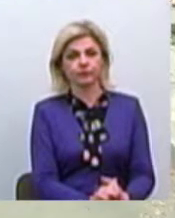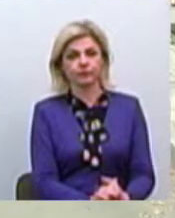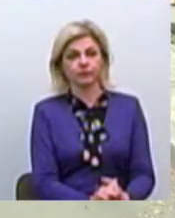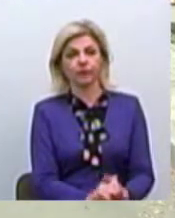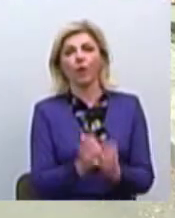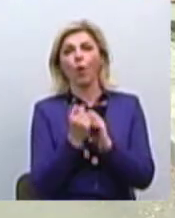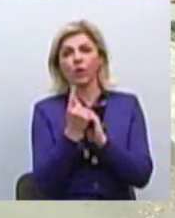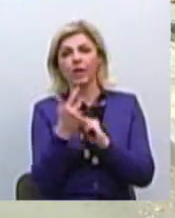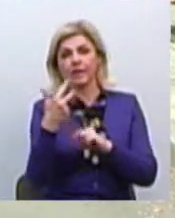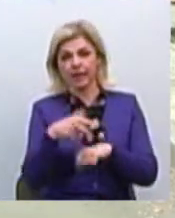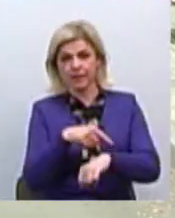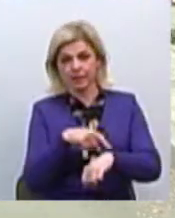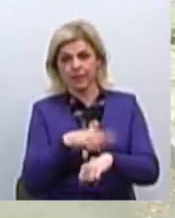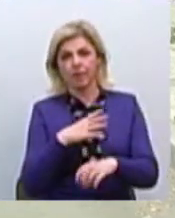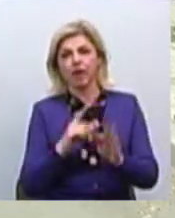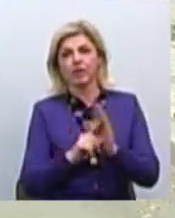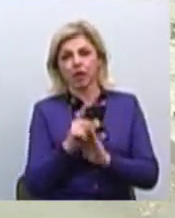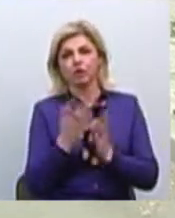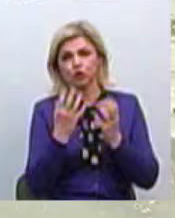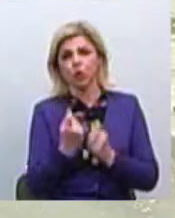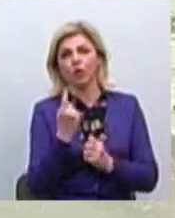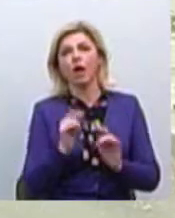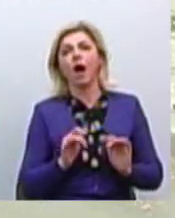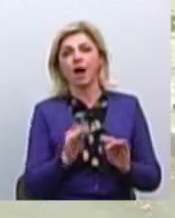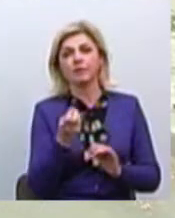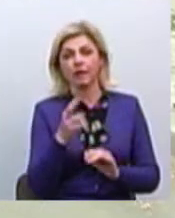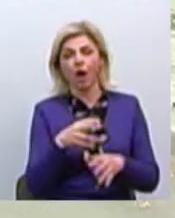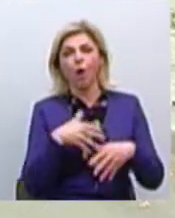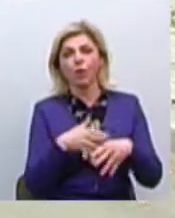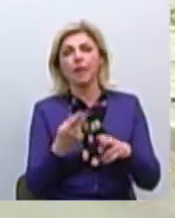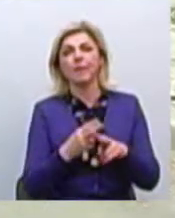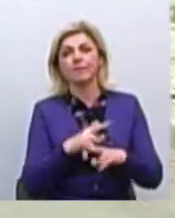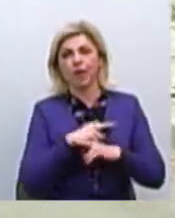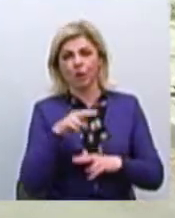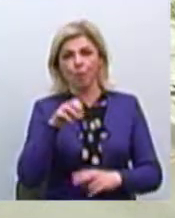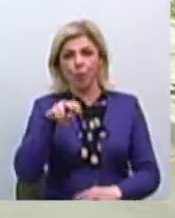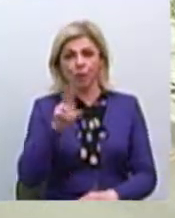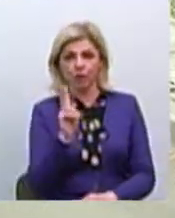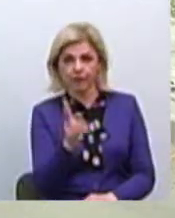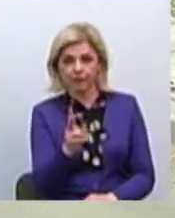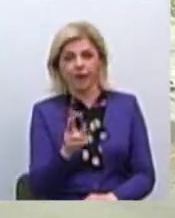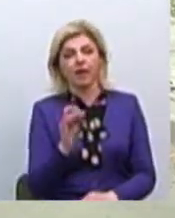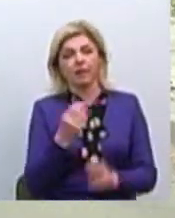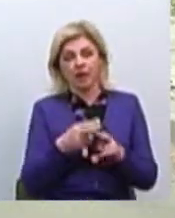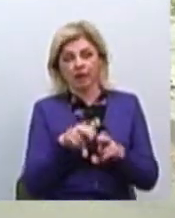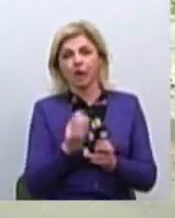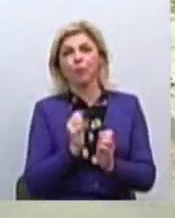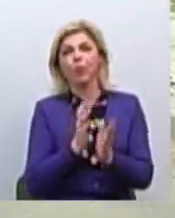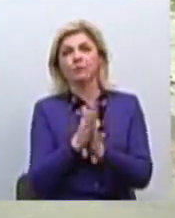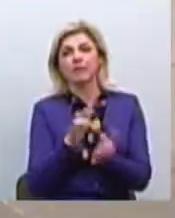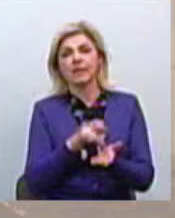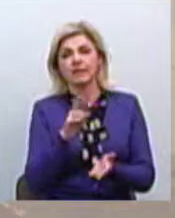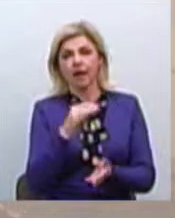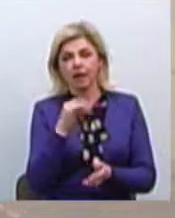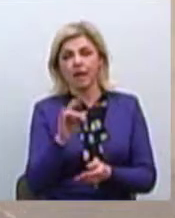На 11:30 було анонсовано ще одну акцію – ходу безсмертного полку. У цей час на розі проспекту Центрального та вулиці